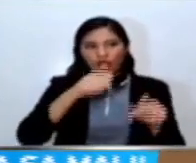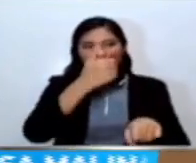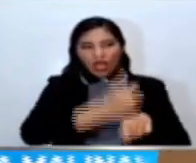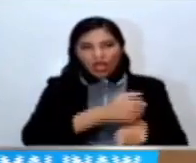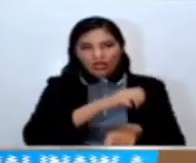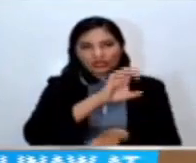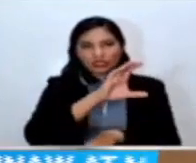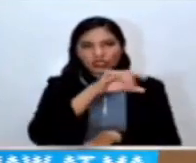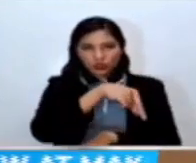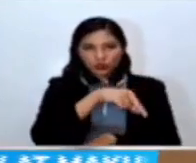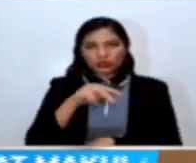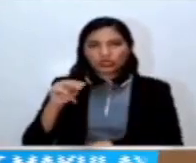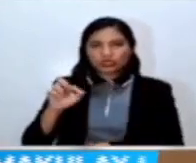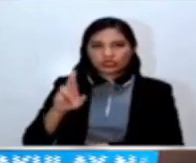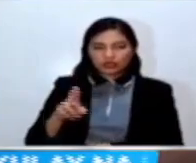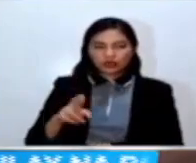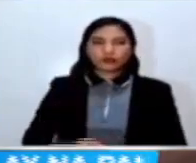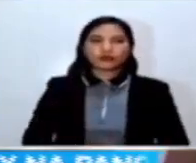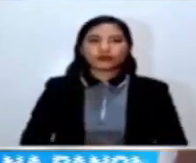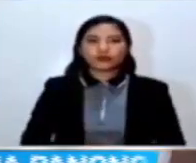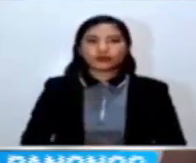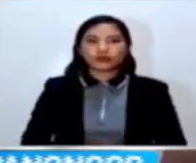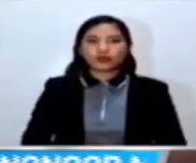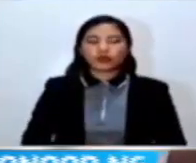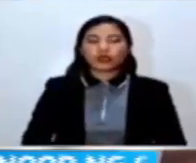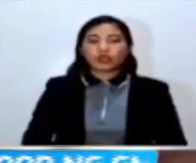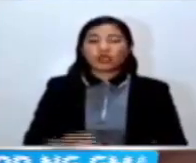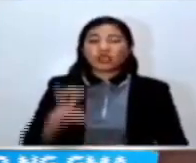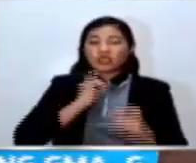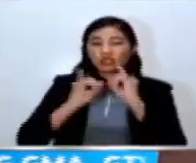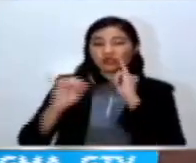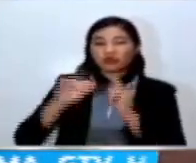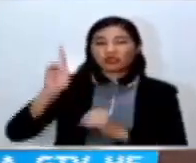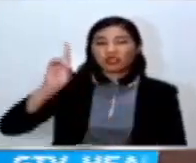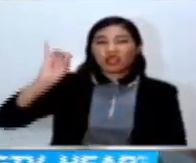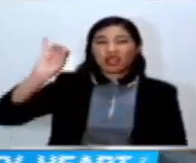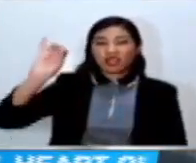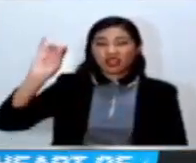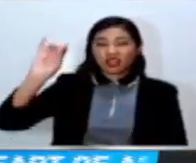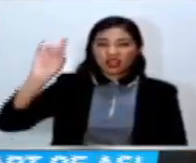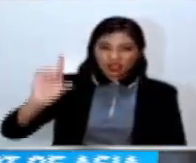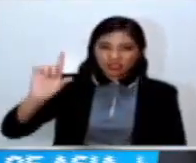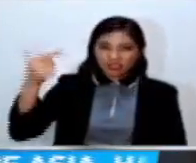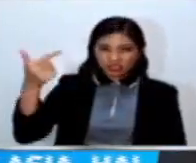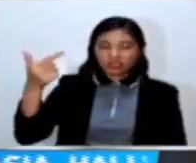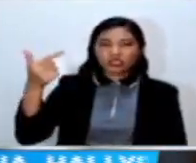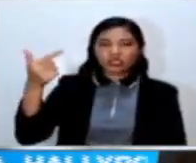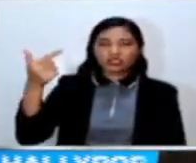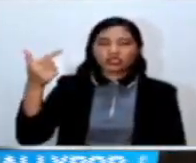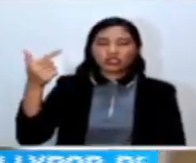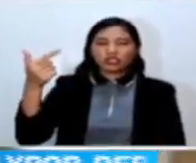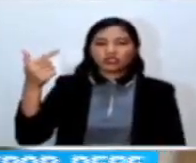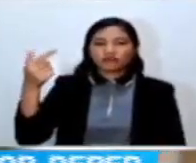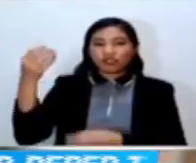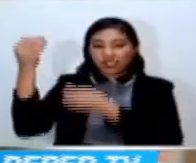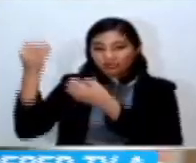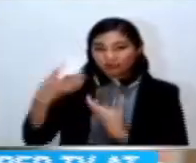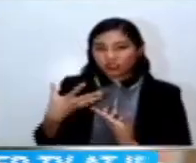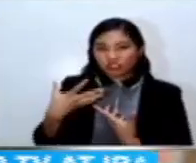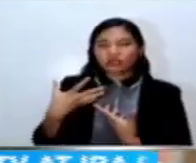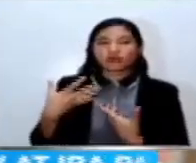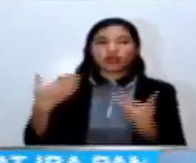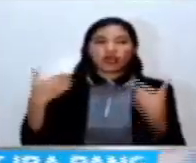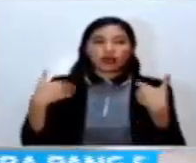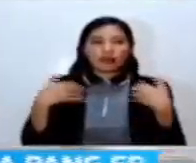kay DILG Undersecretary Jonathan Malaya, sabay-sabay itong gagawin ng mga LGU. Iba-iba naman daw ang magiging paraan ng mga LGU